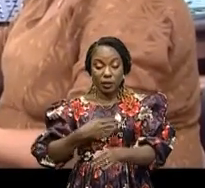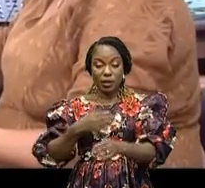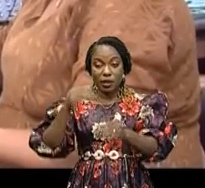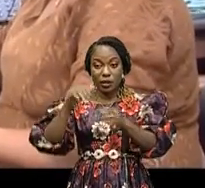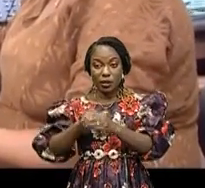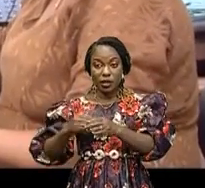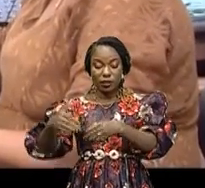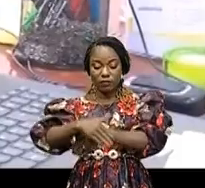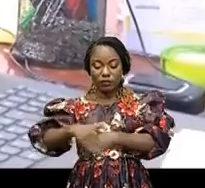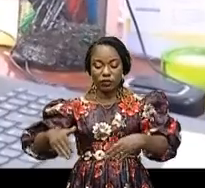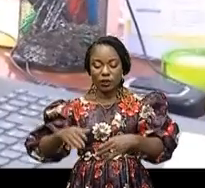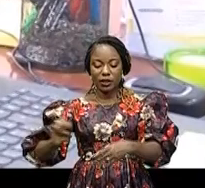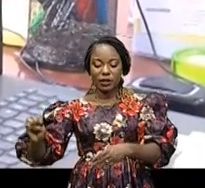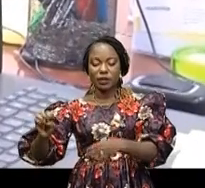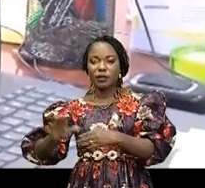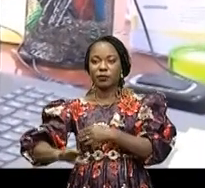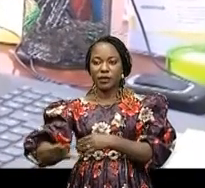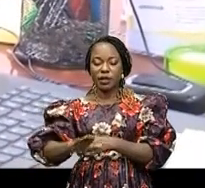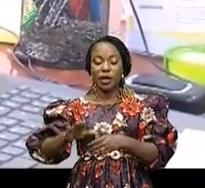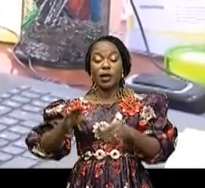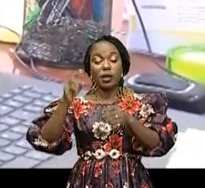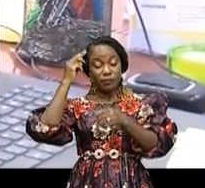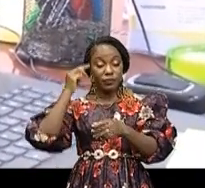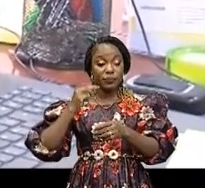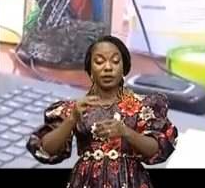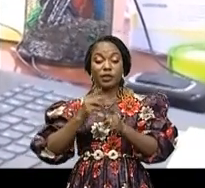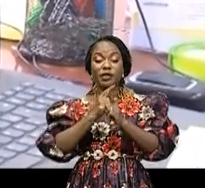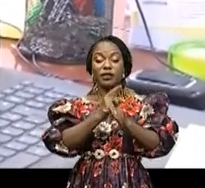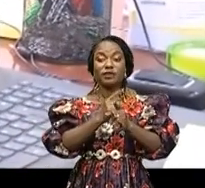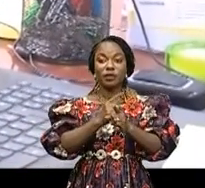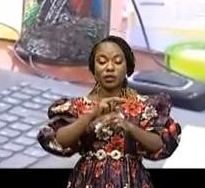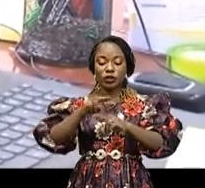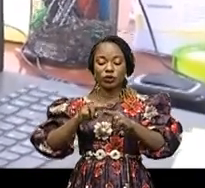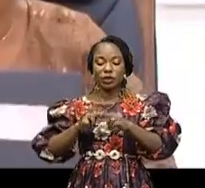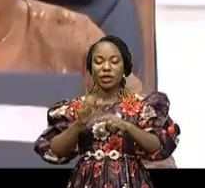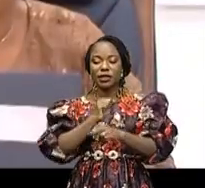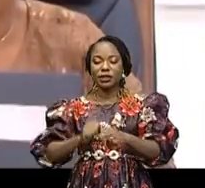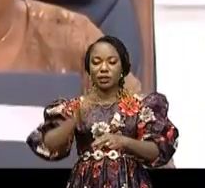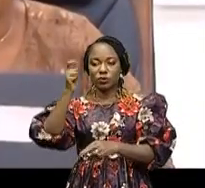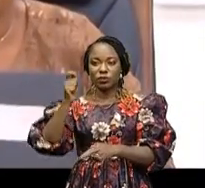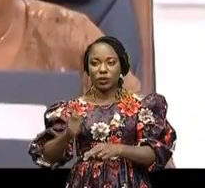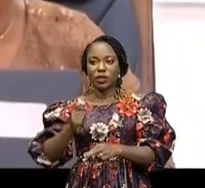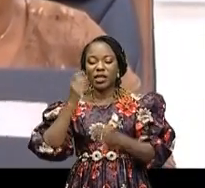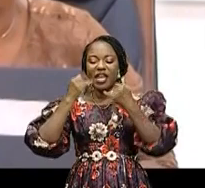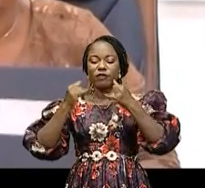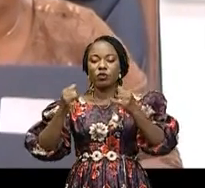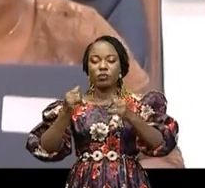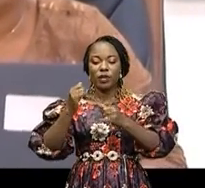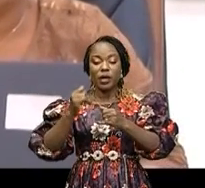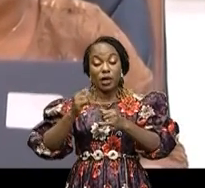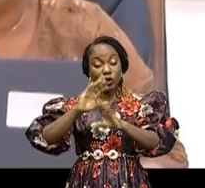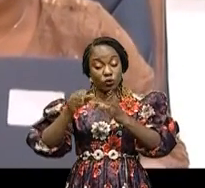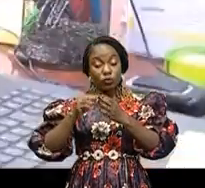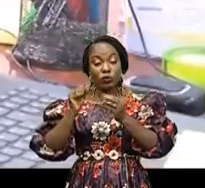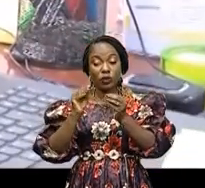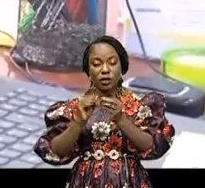partie du pays. Le ministre de la Défense nationale et ancien combattant a aussi informé les conseils de la